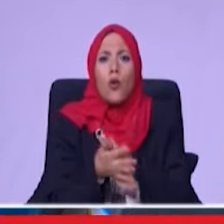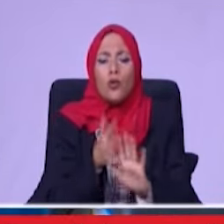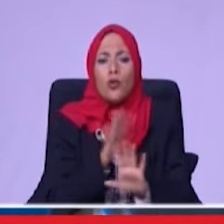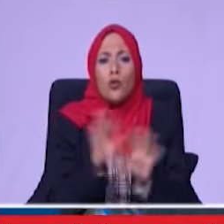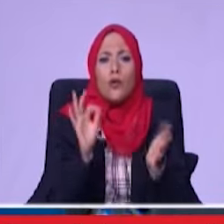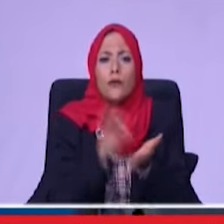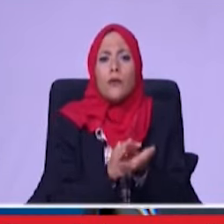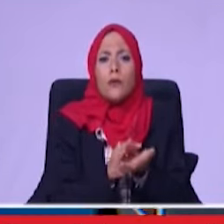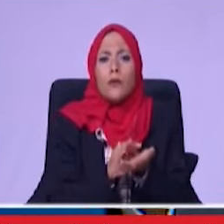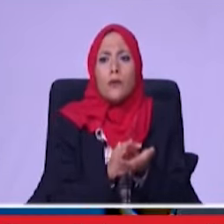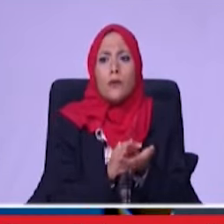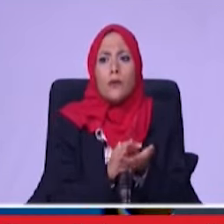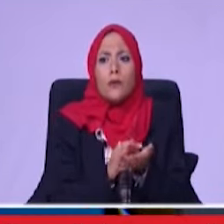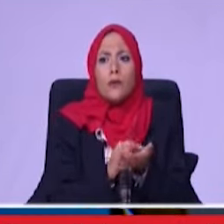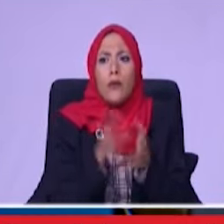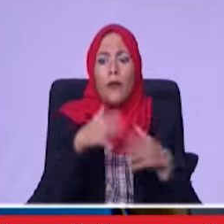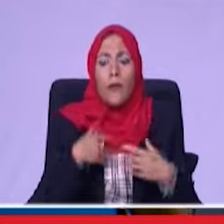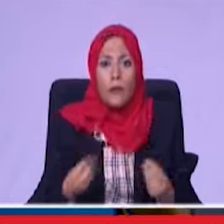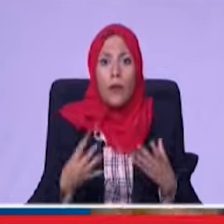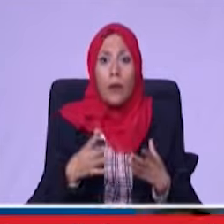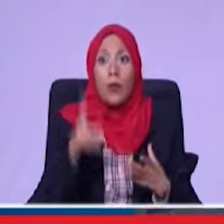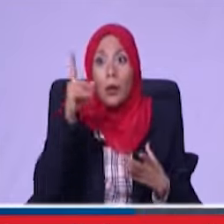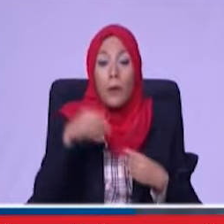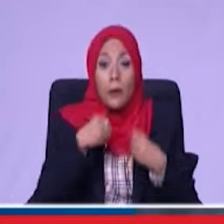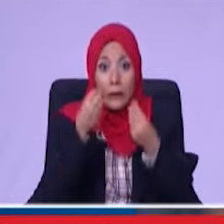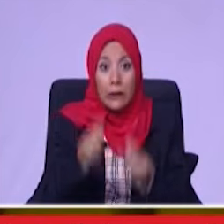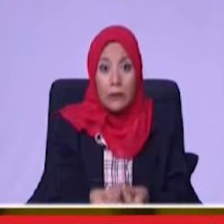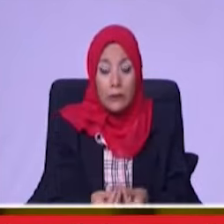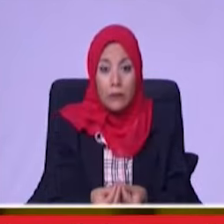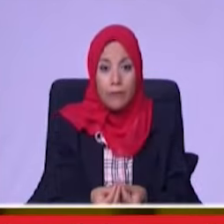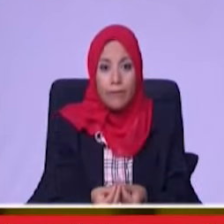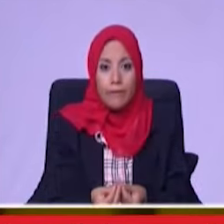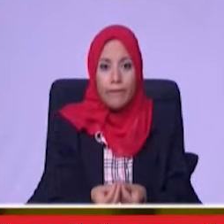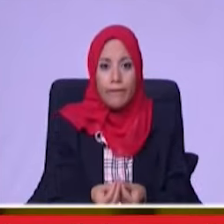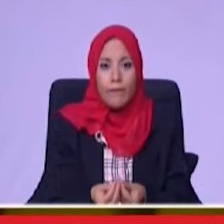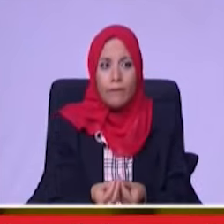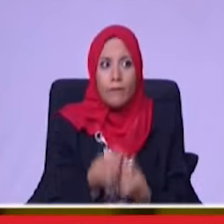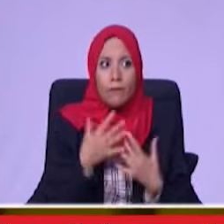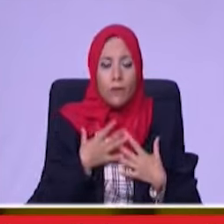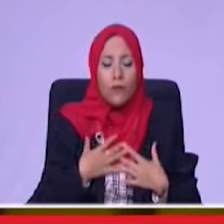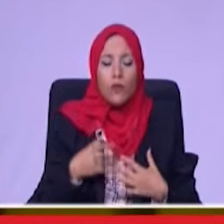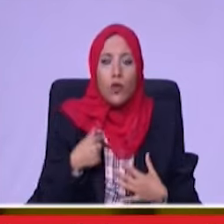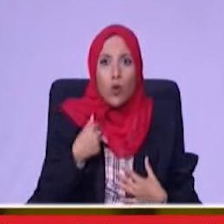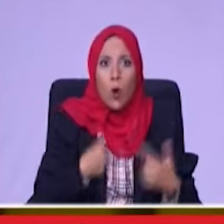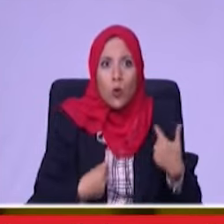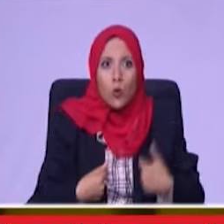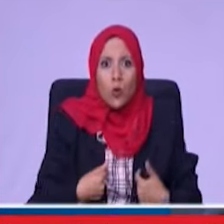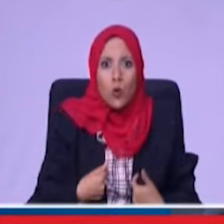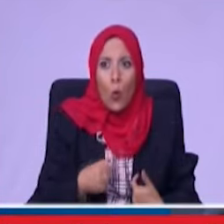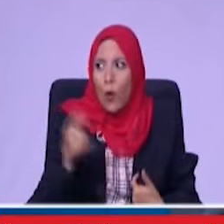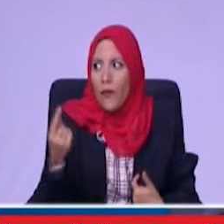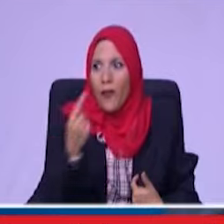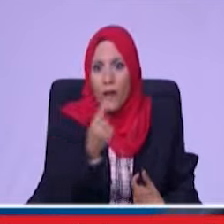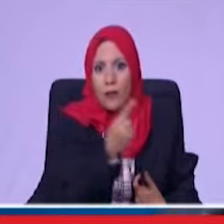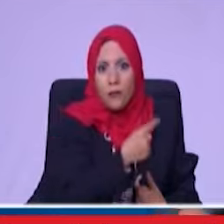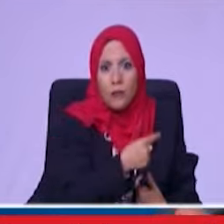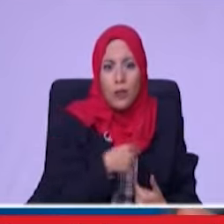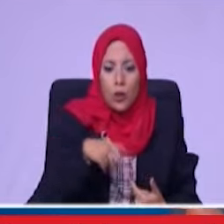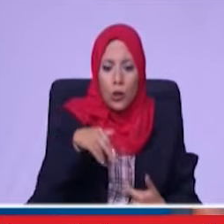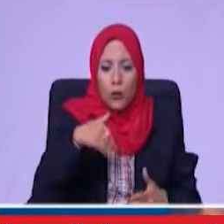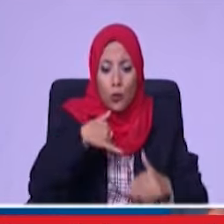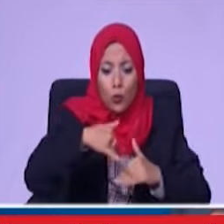نور. فجأة تلاقي حضرتك ربنا مديلك نور قد نور الشمس بعملك الصالح، تمشي على الصراط لما